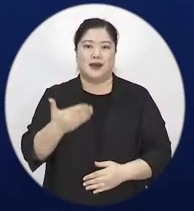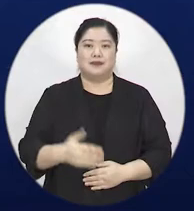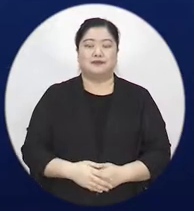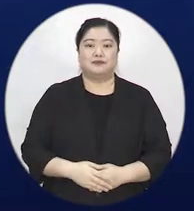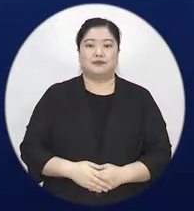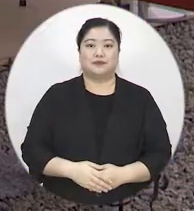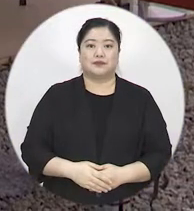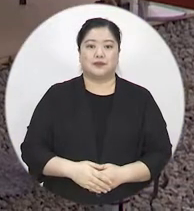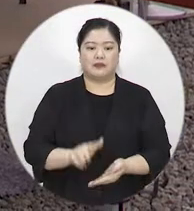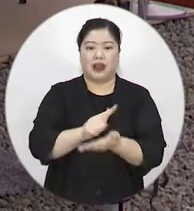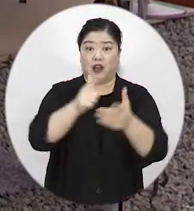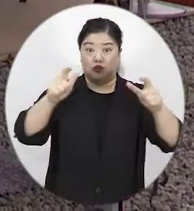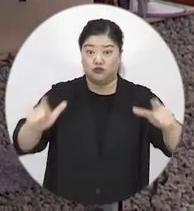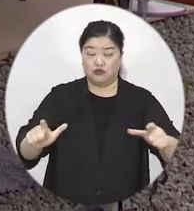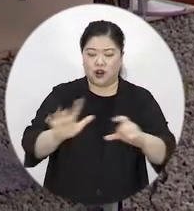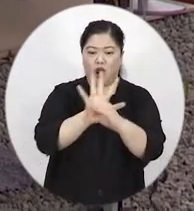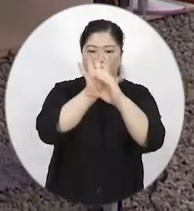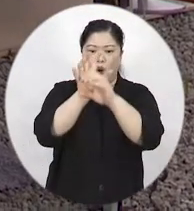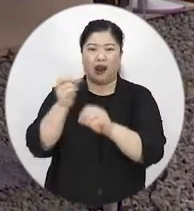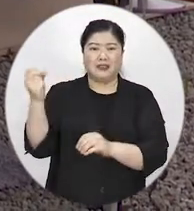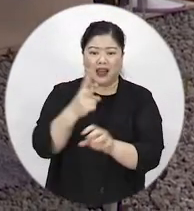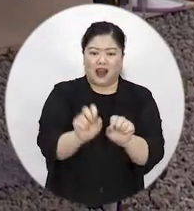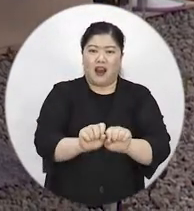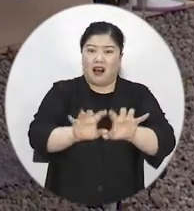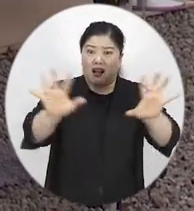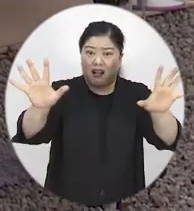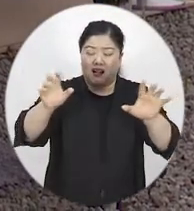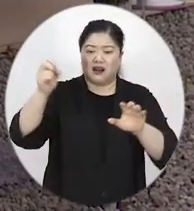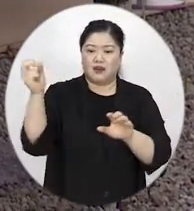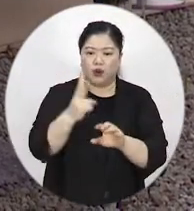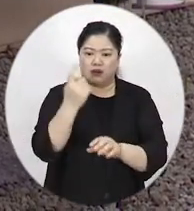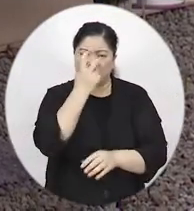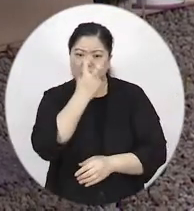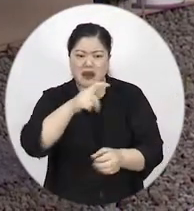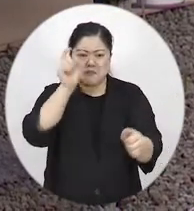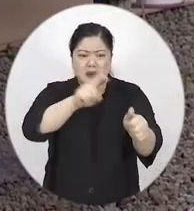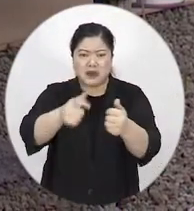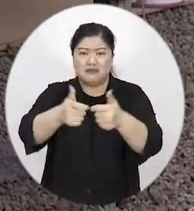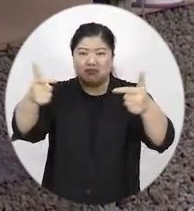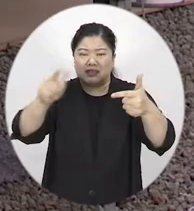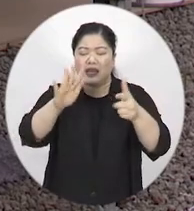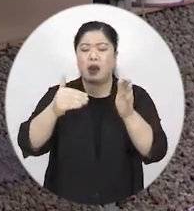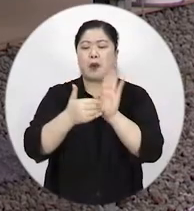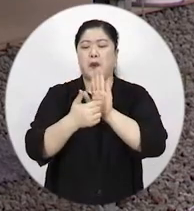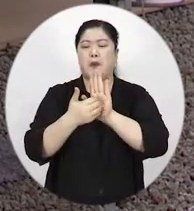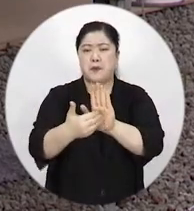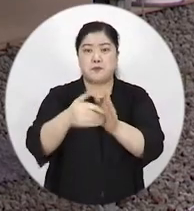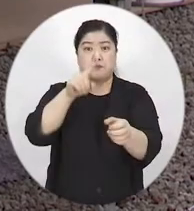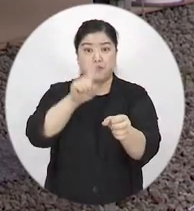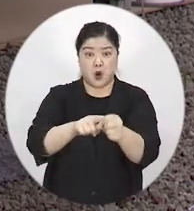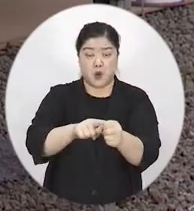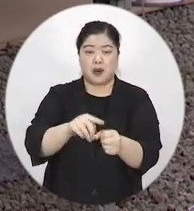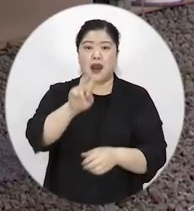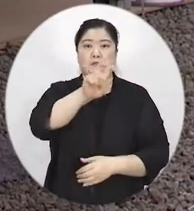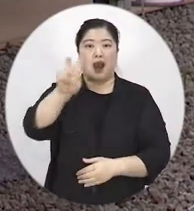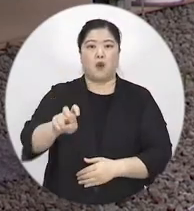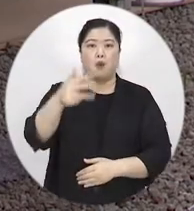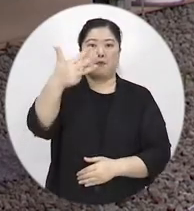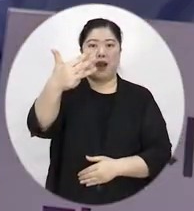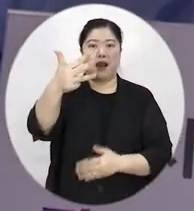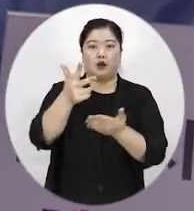운영합니다. 강서구가 코로나19 재확산 방지와 숨은 감염자를 찾기 위해 기존에 운영하던